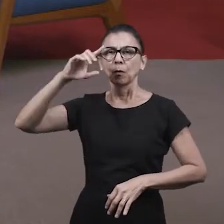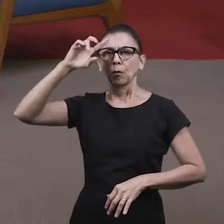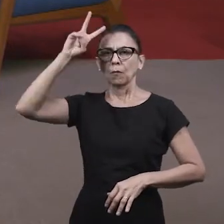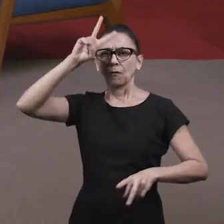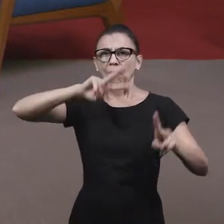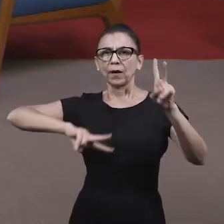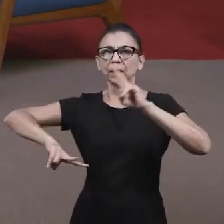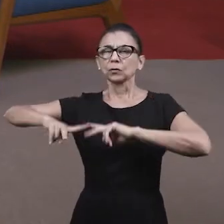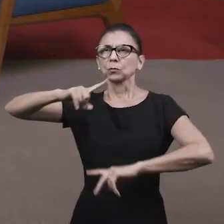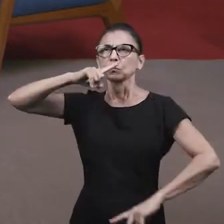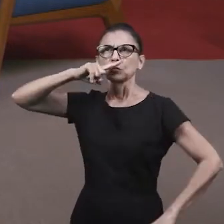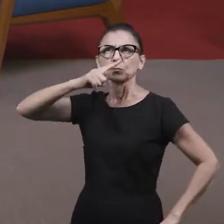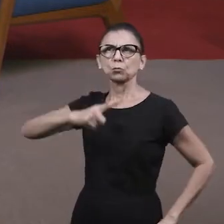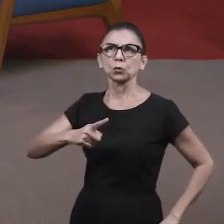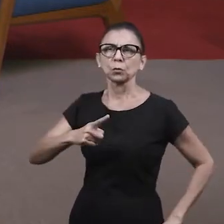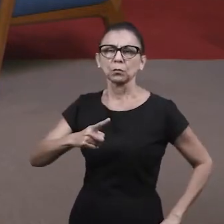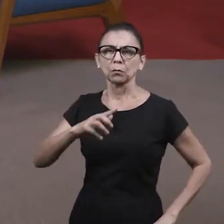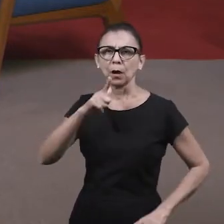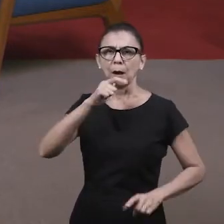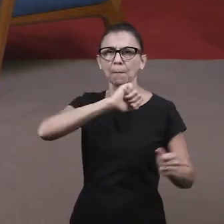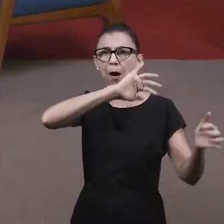ordre de Jésus.